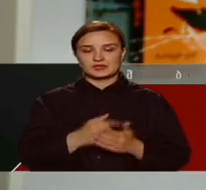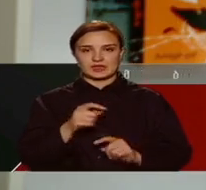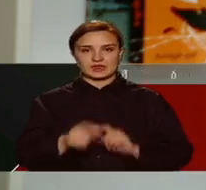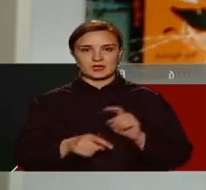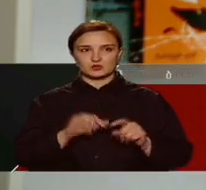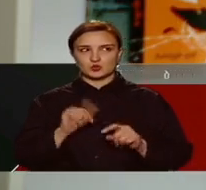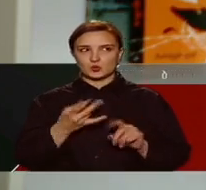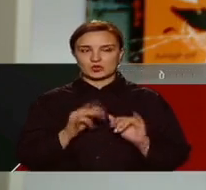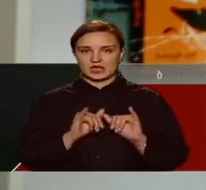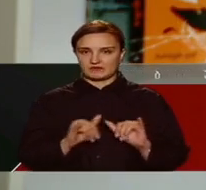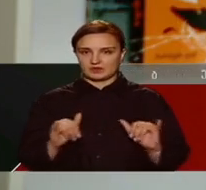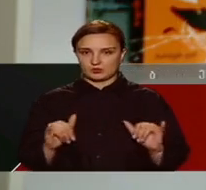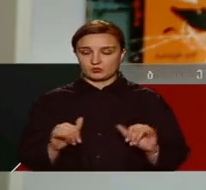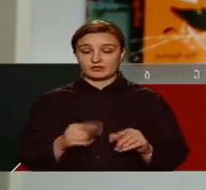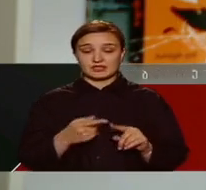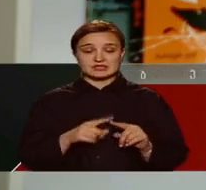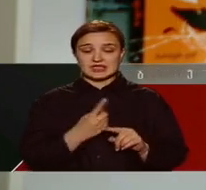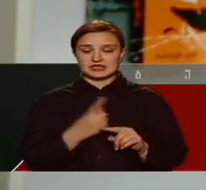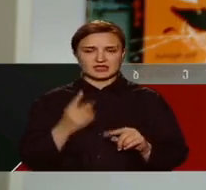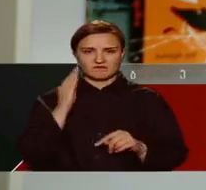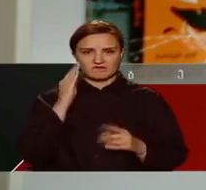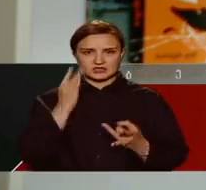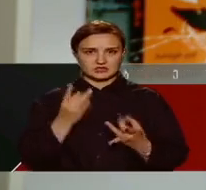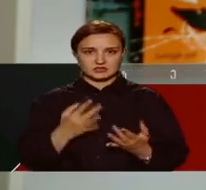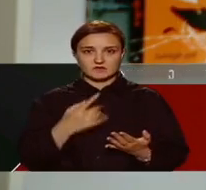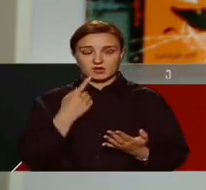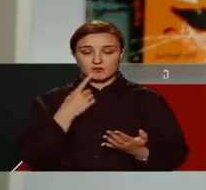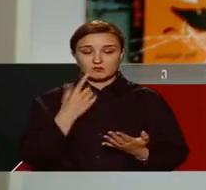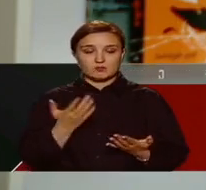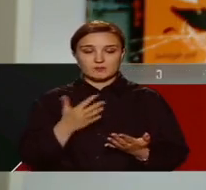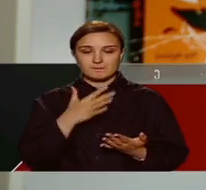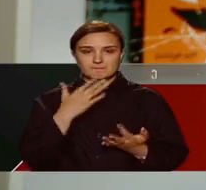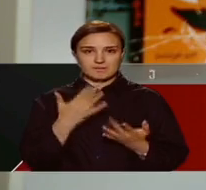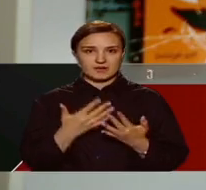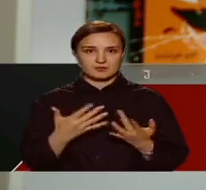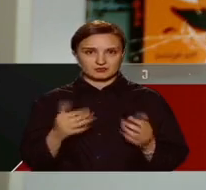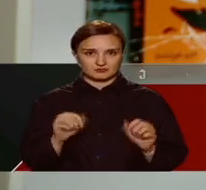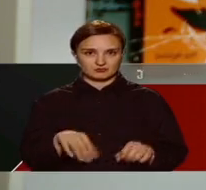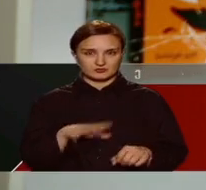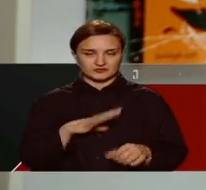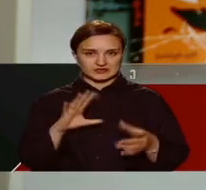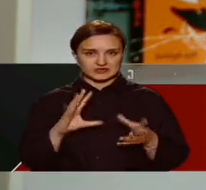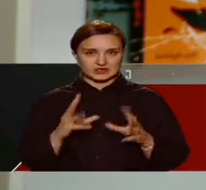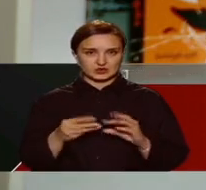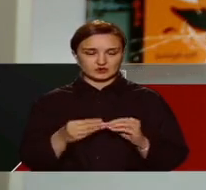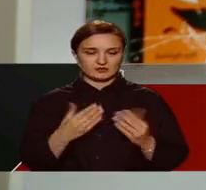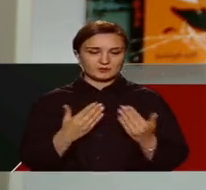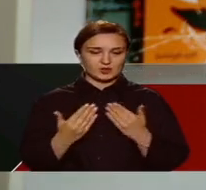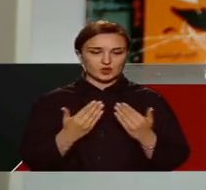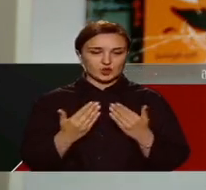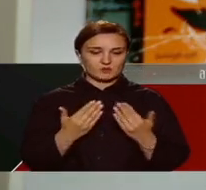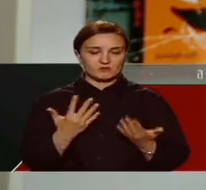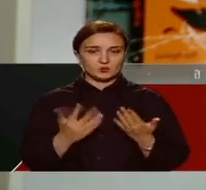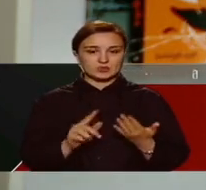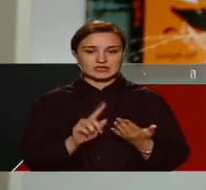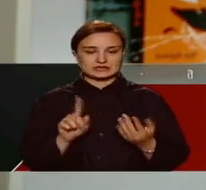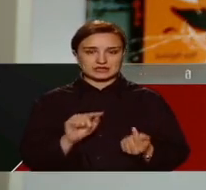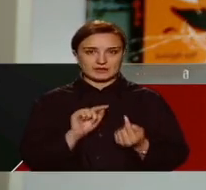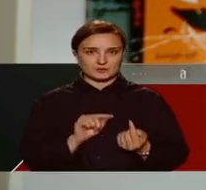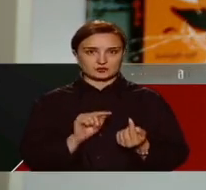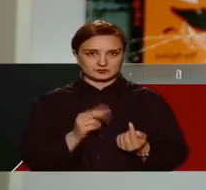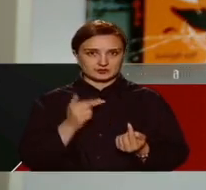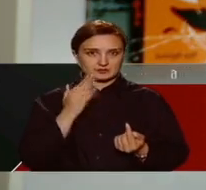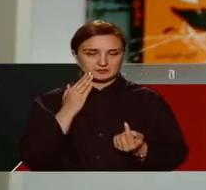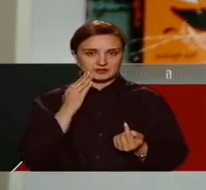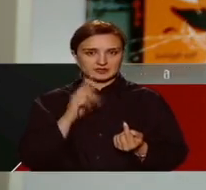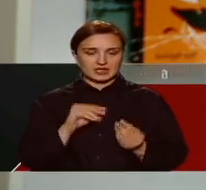როგორ და განვითარებულიყავ. მე ეს ერთ-ერთ ვერსიად ვამბობ, მაგრამ რამდენად მრავალფეროვანი შეიძლება იყოს ზოგადად მიდგომები, თუ რაღაცას აპროტესტებ მართლა